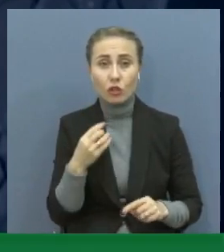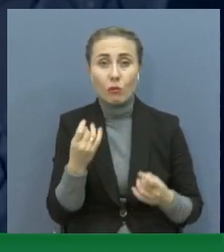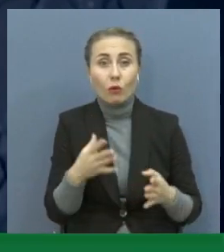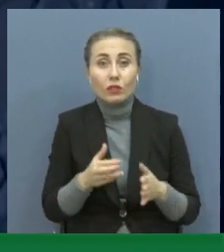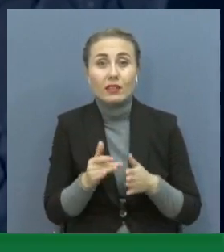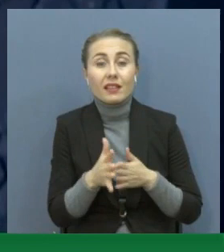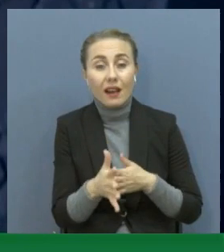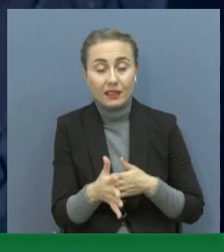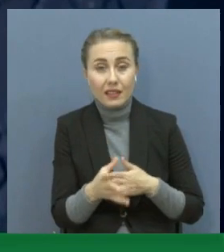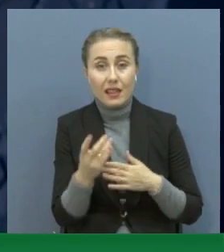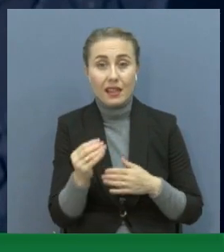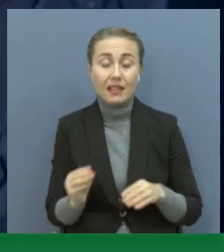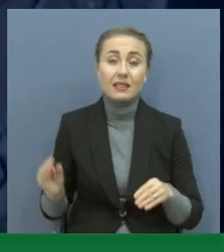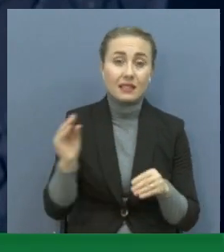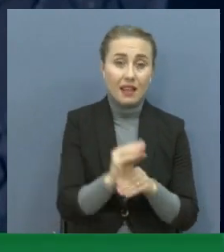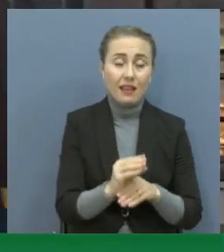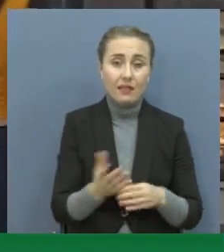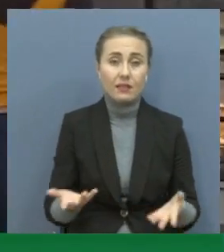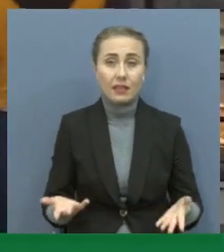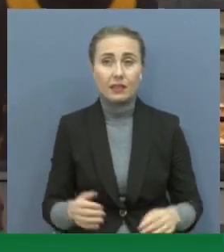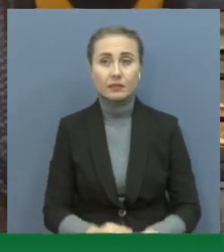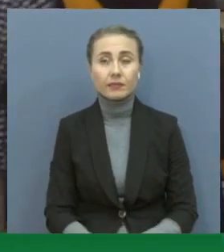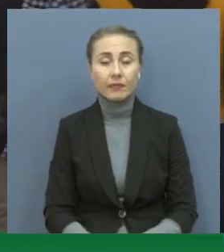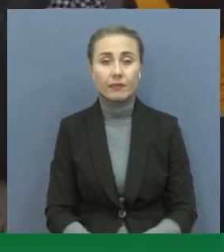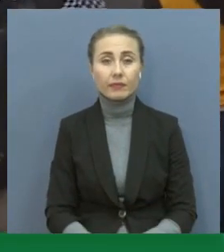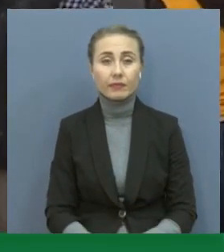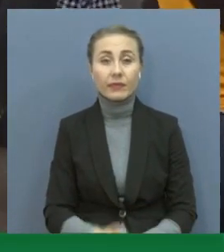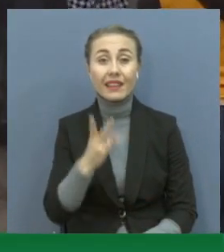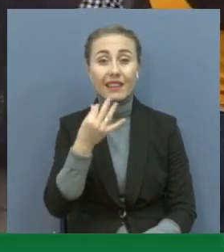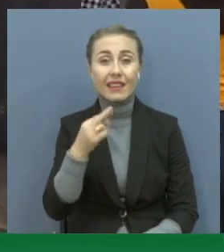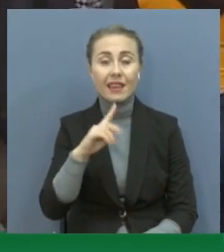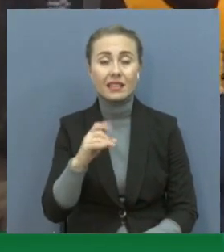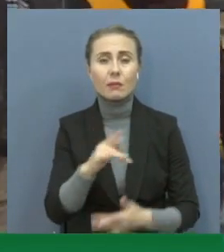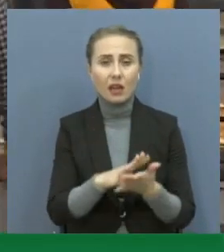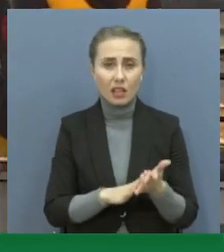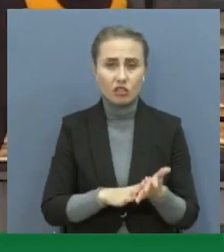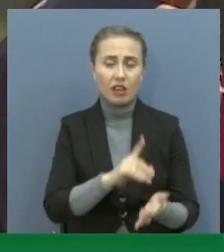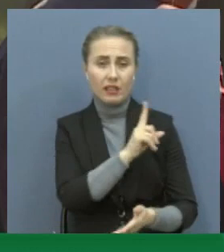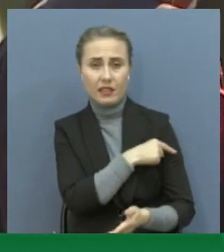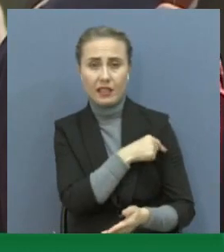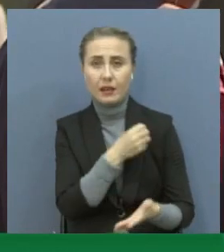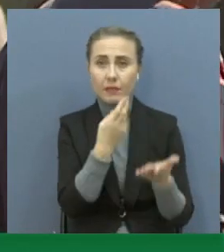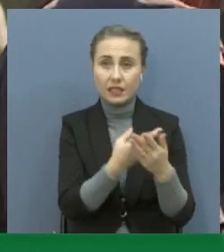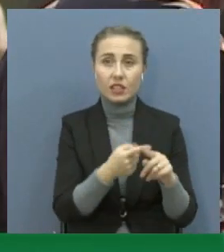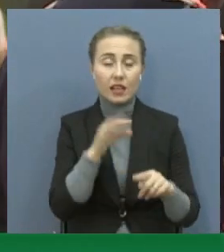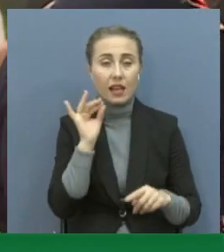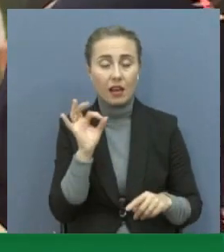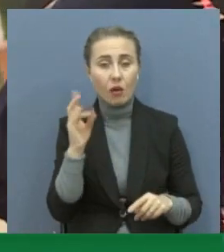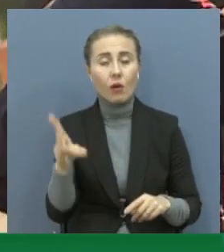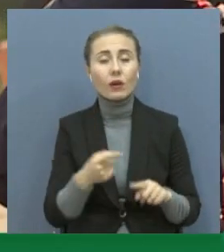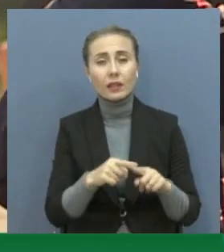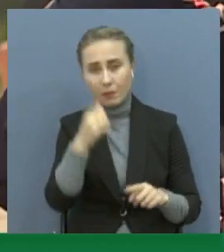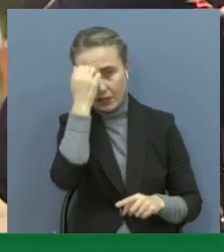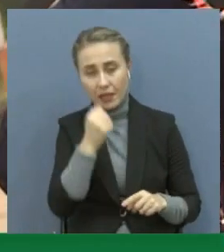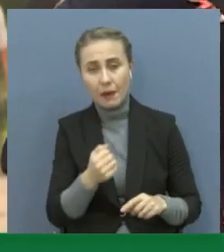на ставки там все эти. Нияз все еще продолжает курс реабилитации в клинике. И на данный момент, благодаря